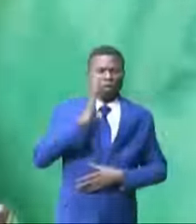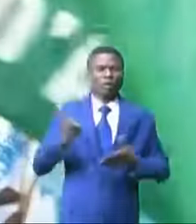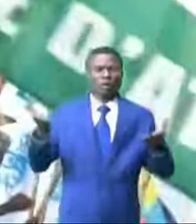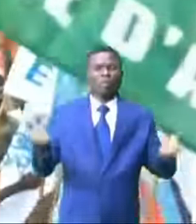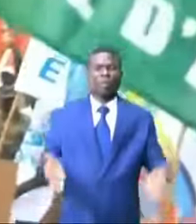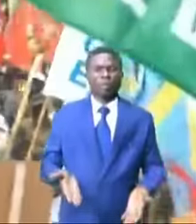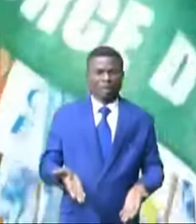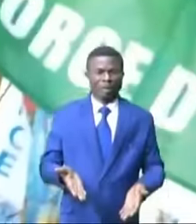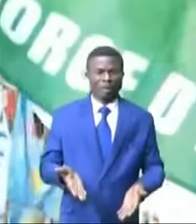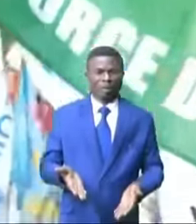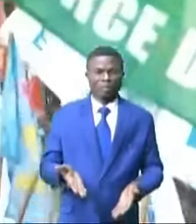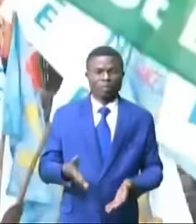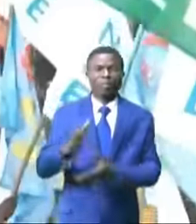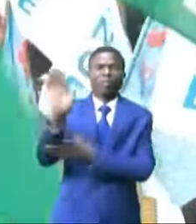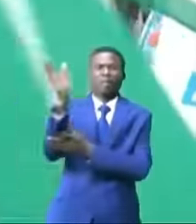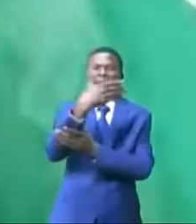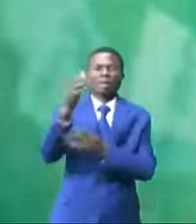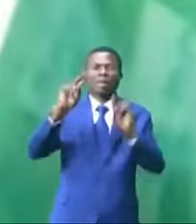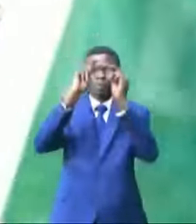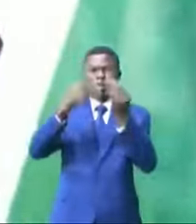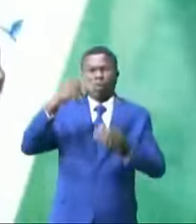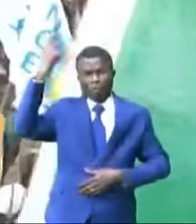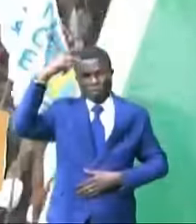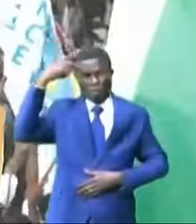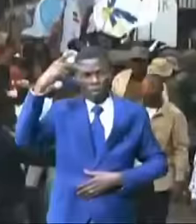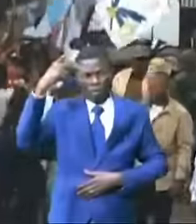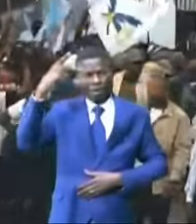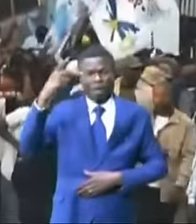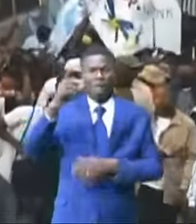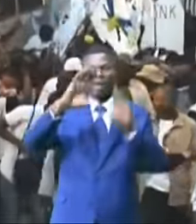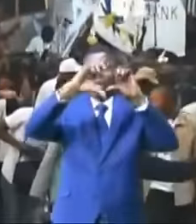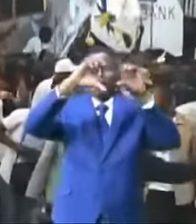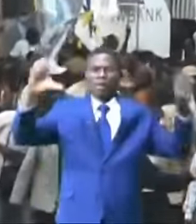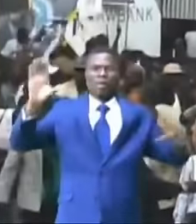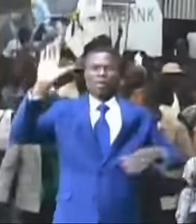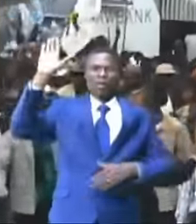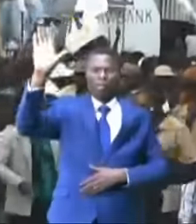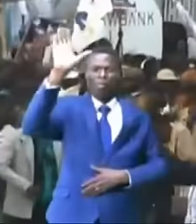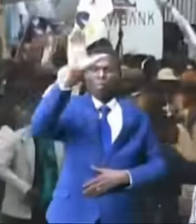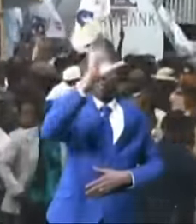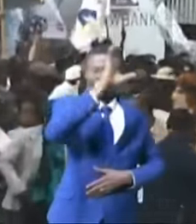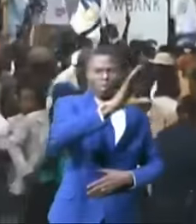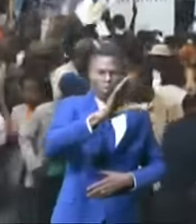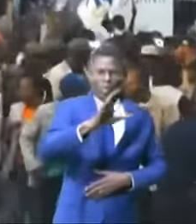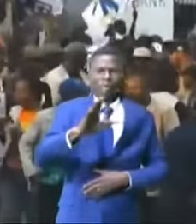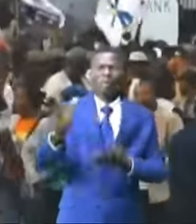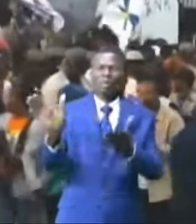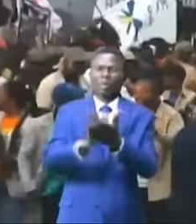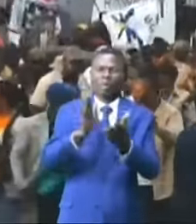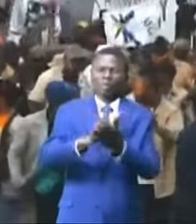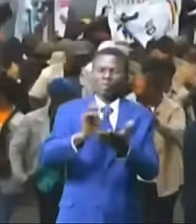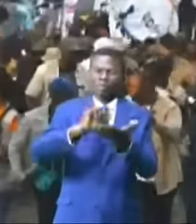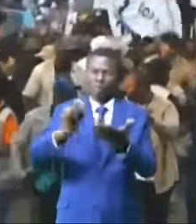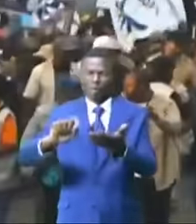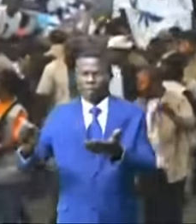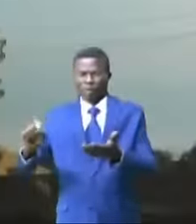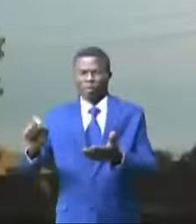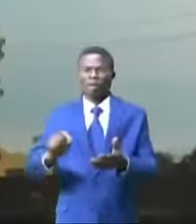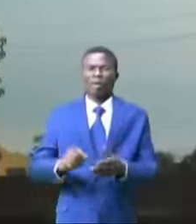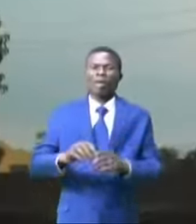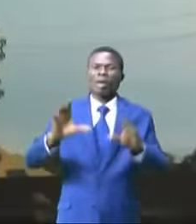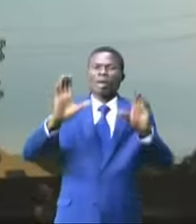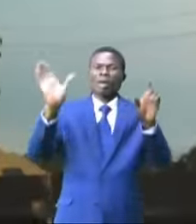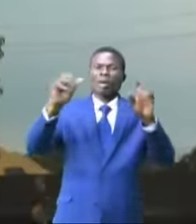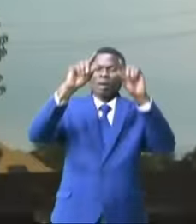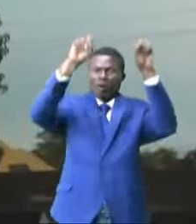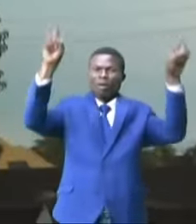présente. Drapeau des partis politiques hissés, pancartes brandies, calicots agités, et des grandes affiches